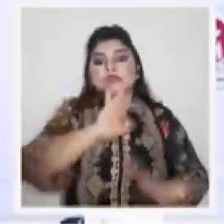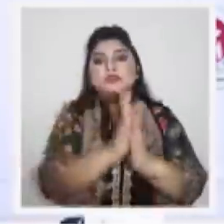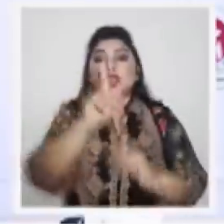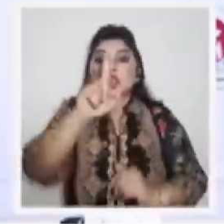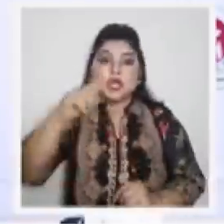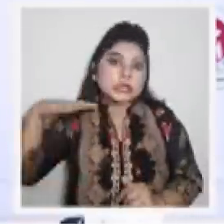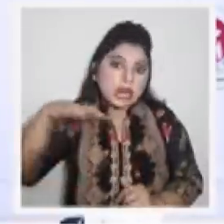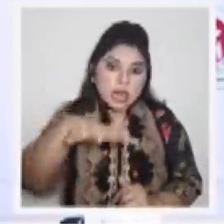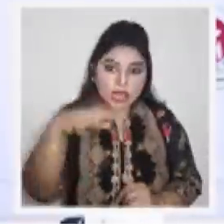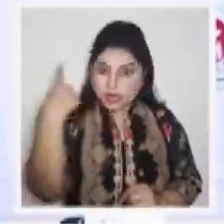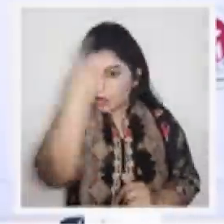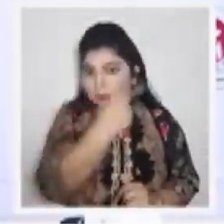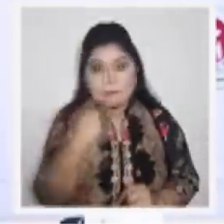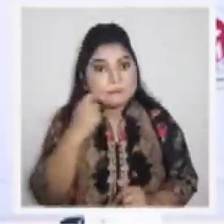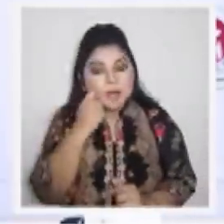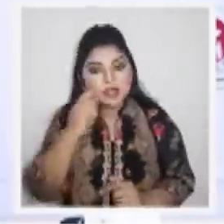তথ্য অনুযায়ী,